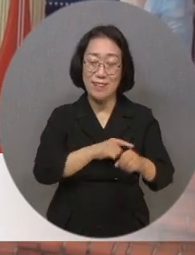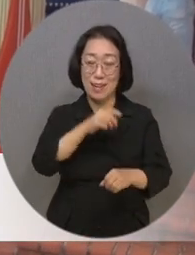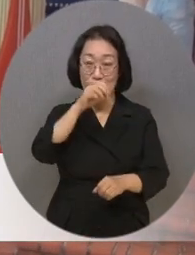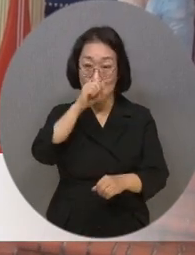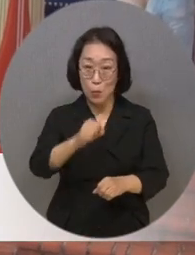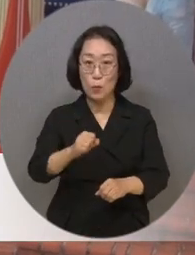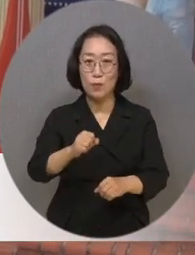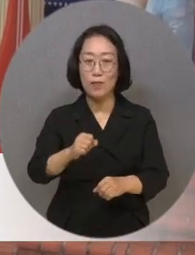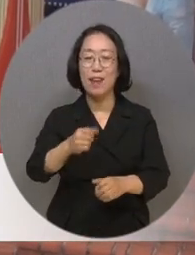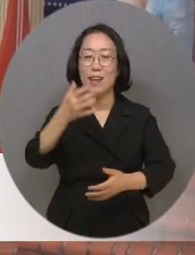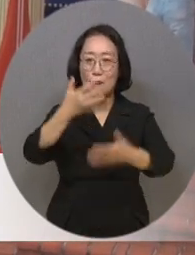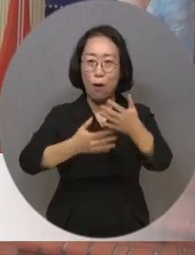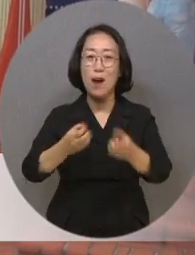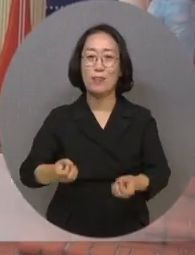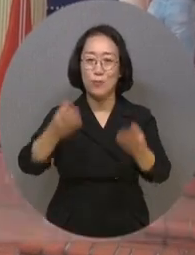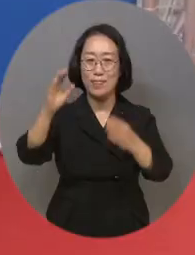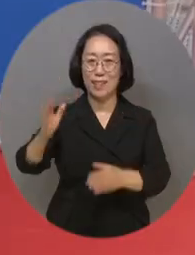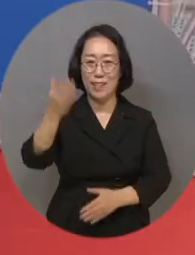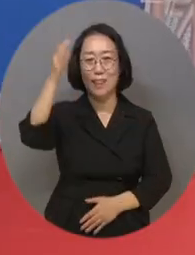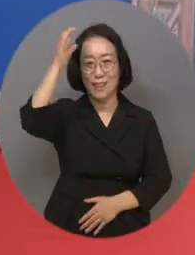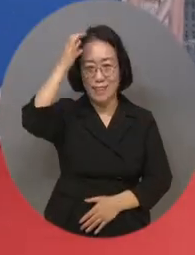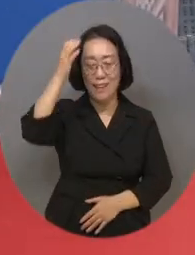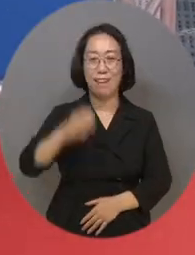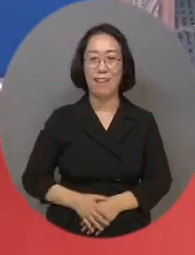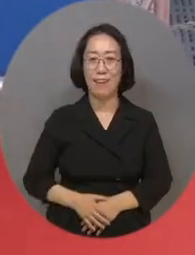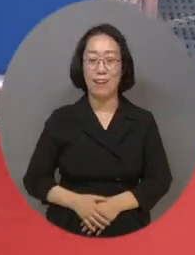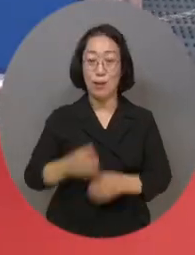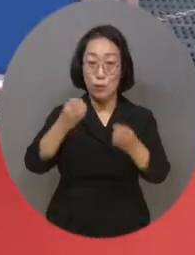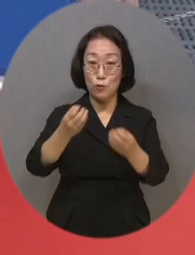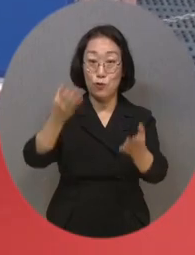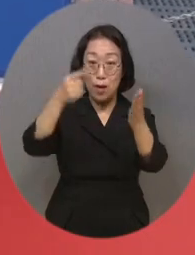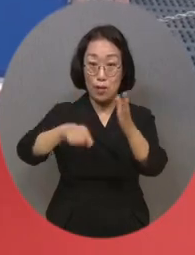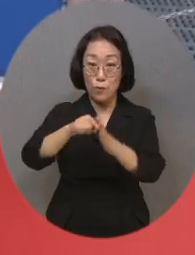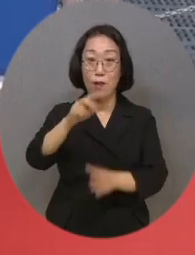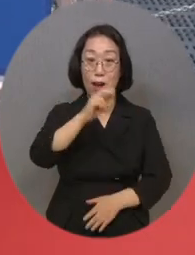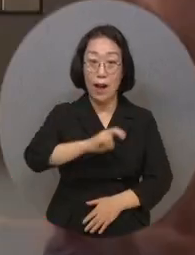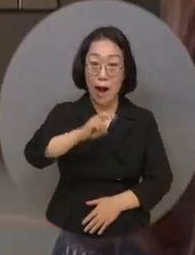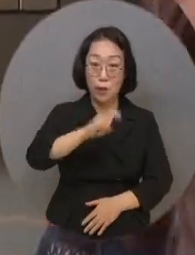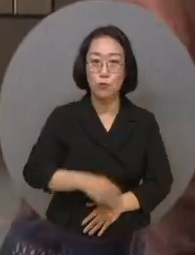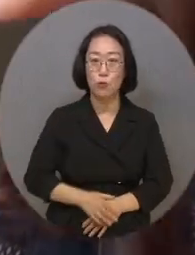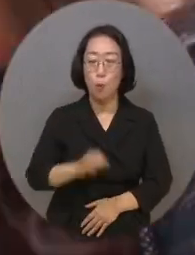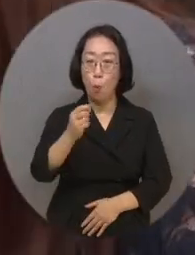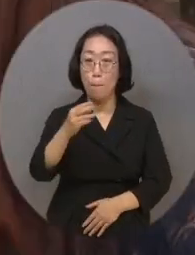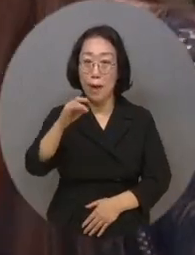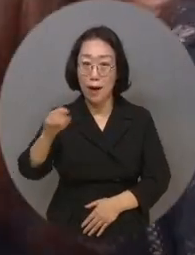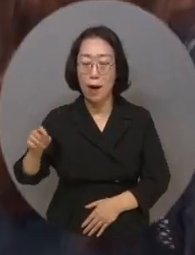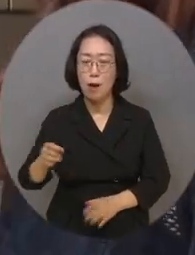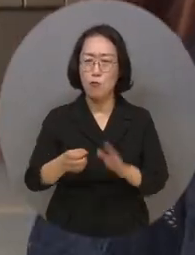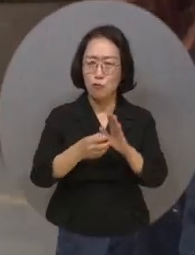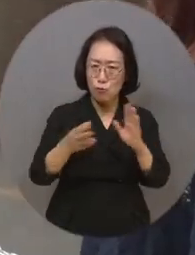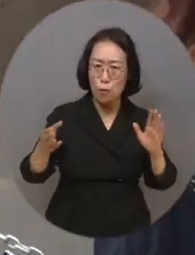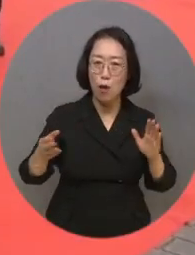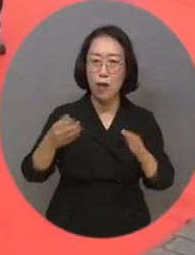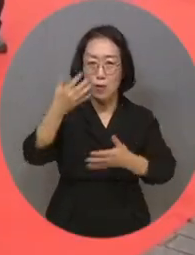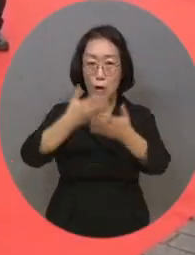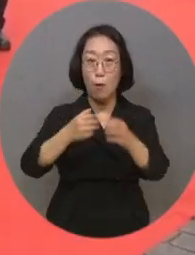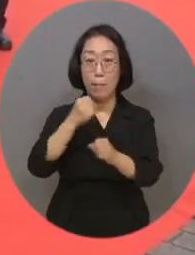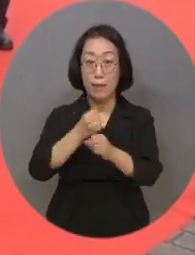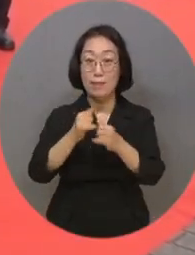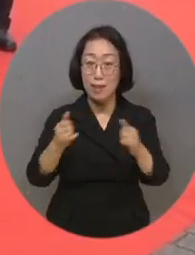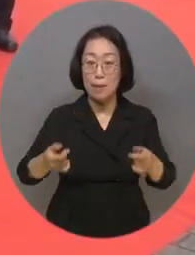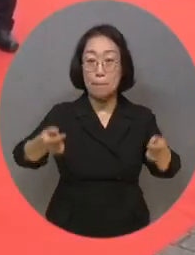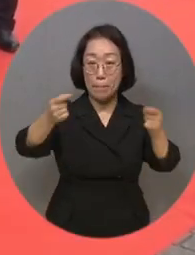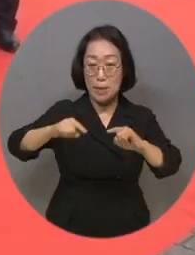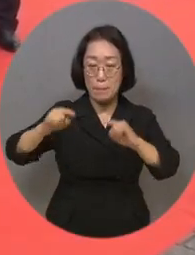영화제로 정착됐으면 좋겠습니다. 영화제를 축하하기 위해 가수, 오페라, 국악인, 유명 영화인들이 참여해 지역